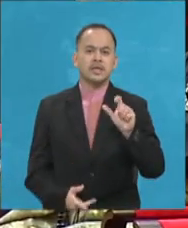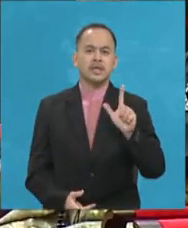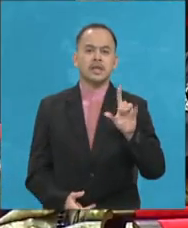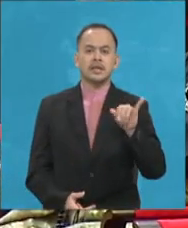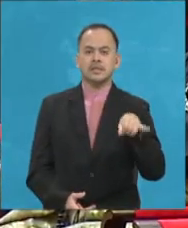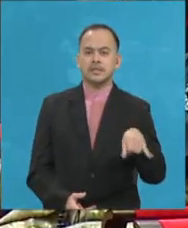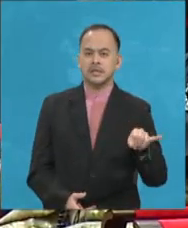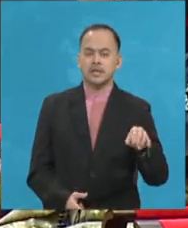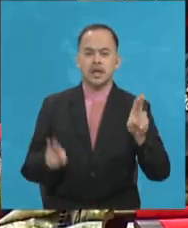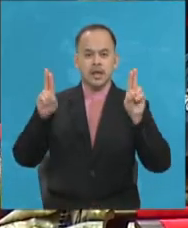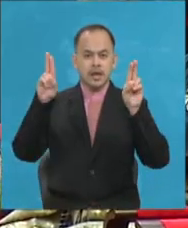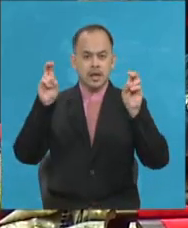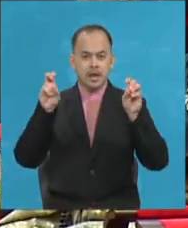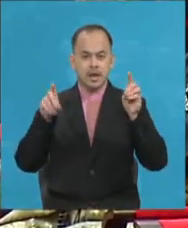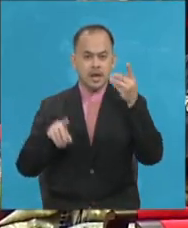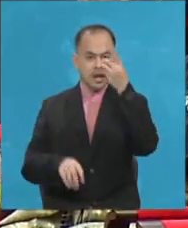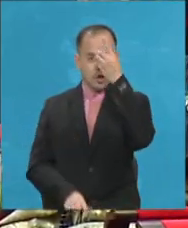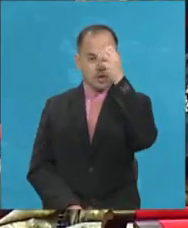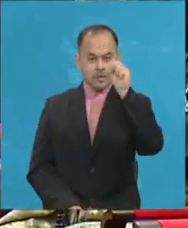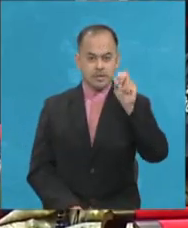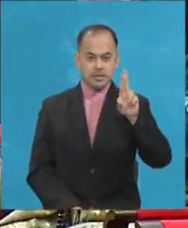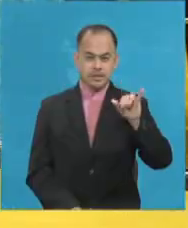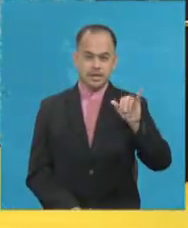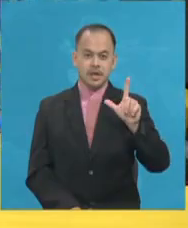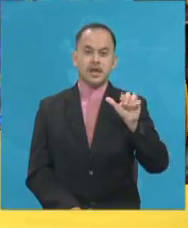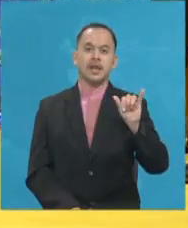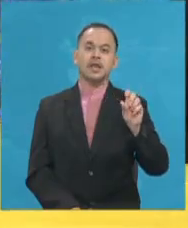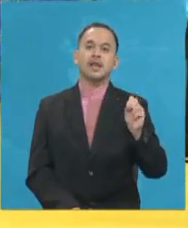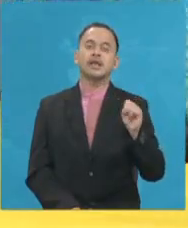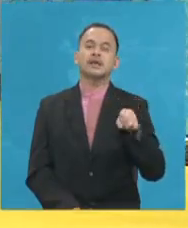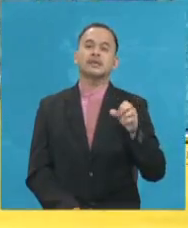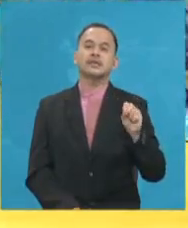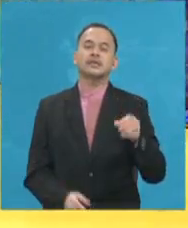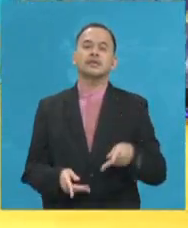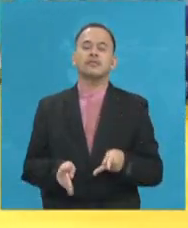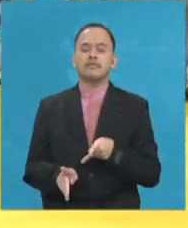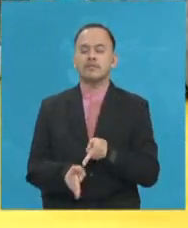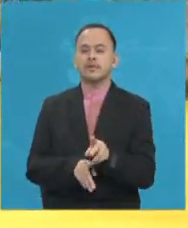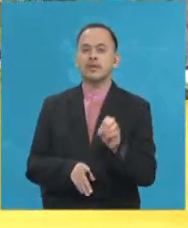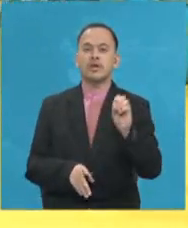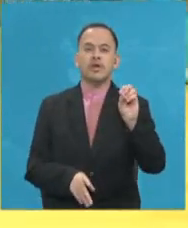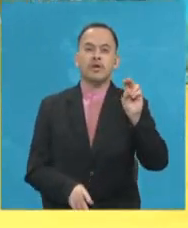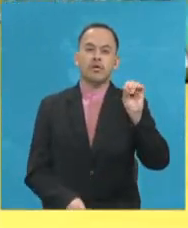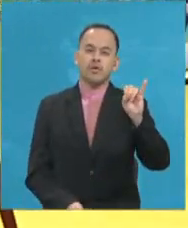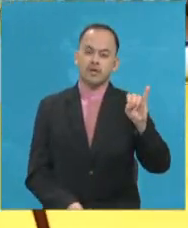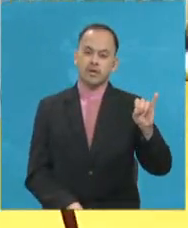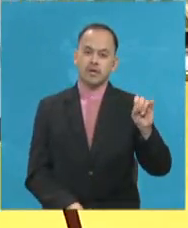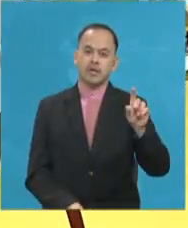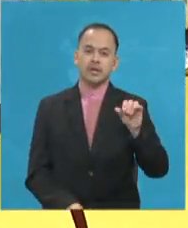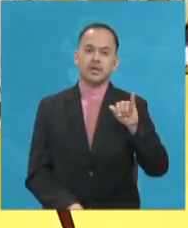yang membawa gelaran Dato seri leza dikurniakan kepada Profesor oi chunjin